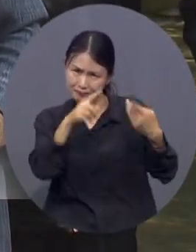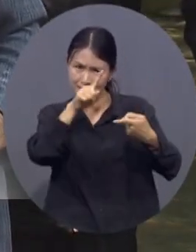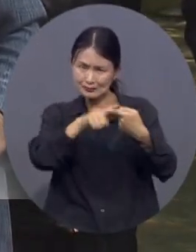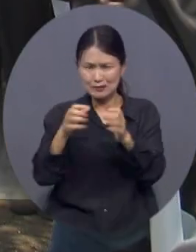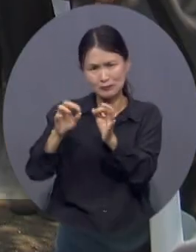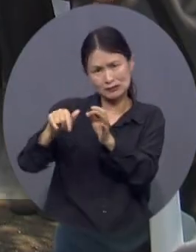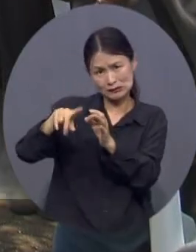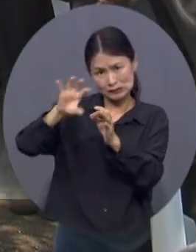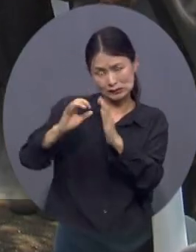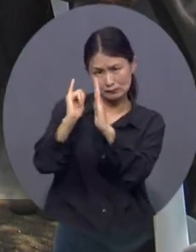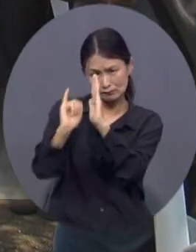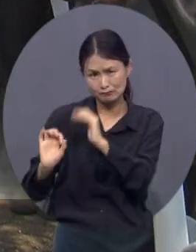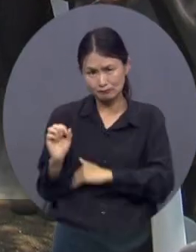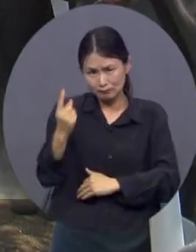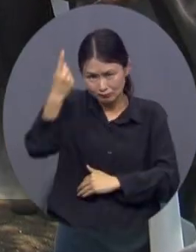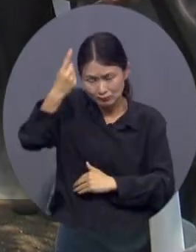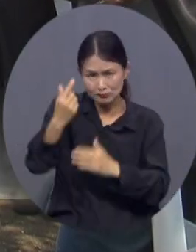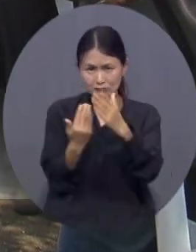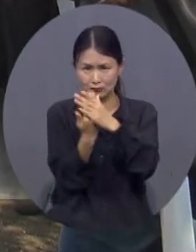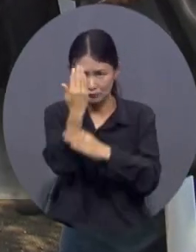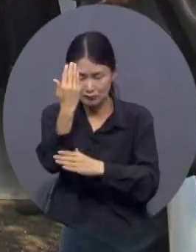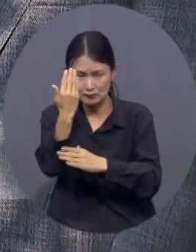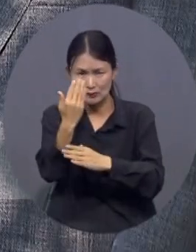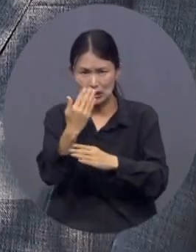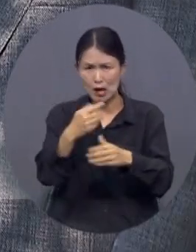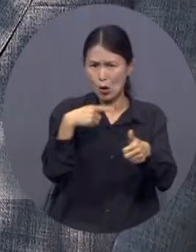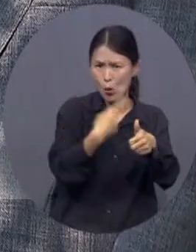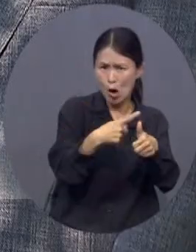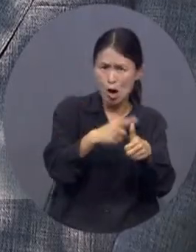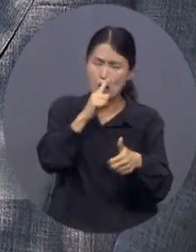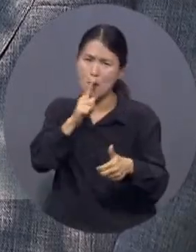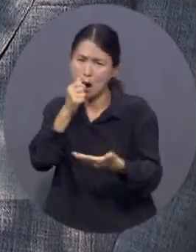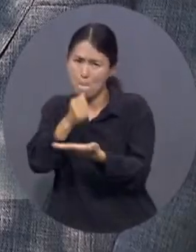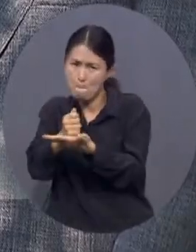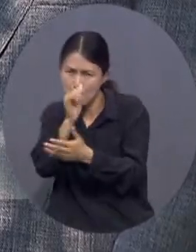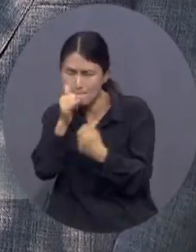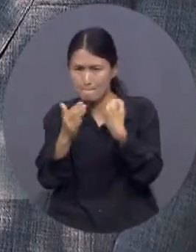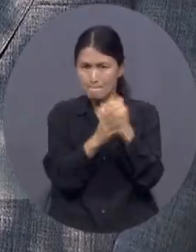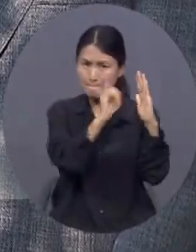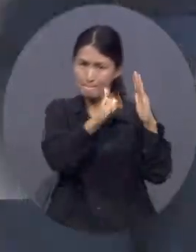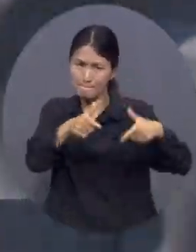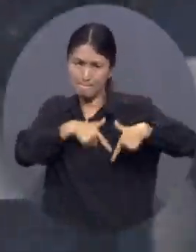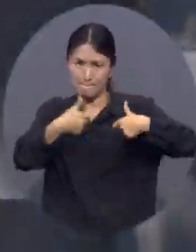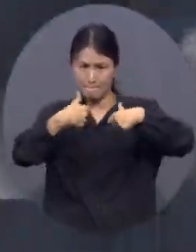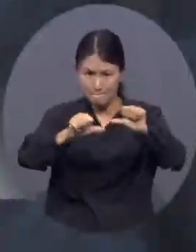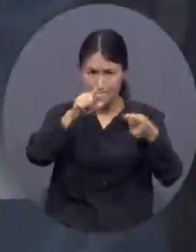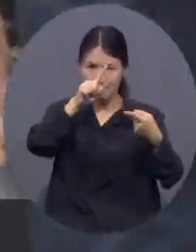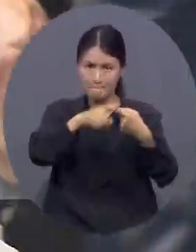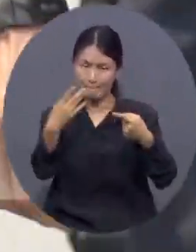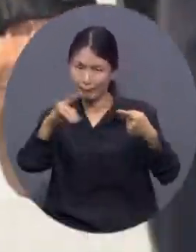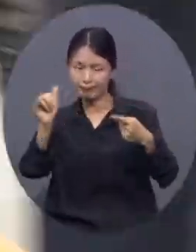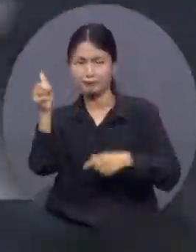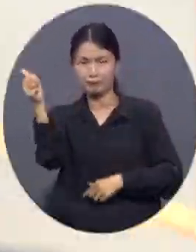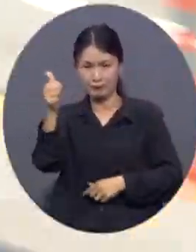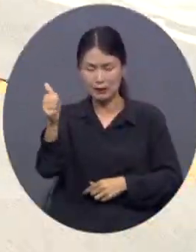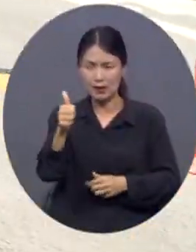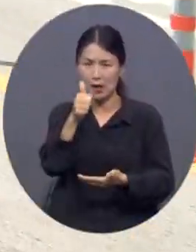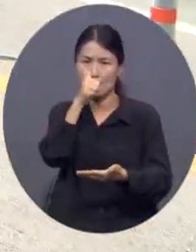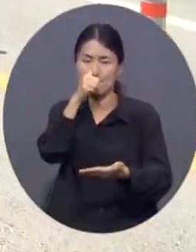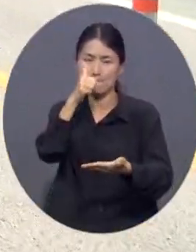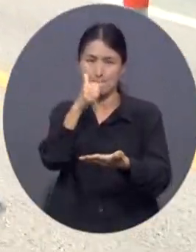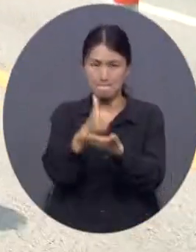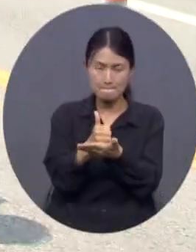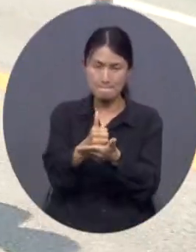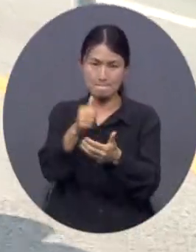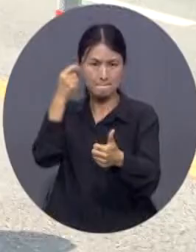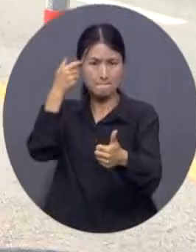김일성 일가에 의해 자행된 만행이라며 왜곡과 망언으로 유족들의 명예를 훼손한 태영호 의원에게 법적 책임을